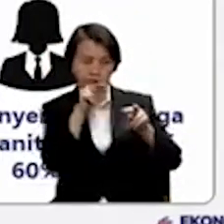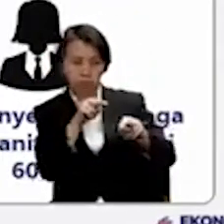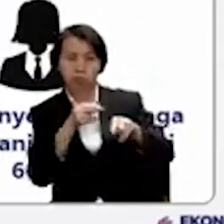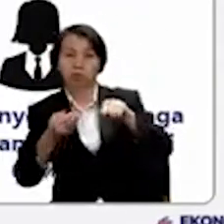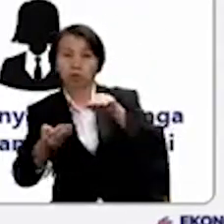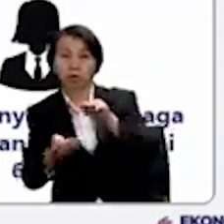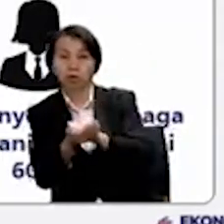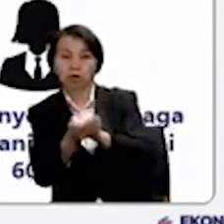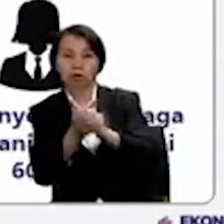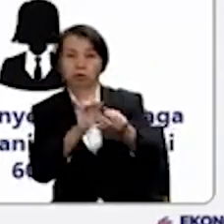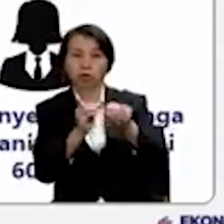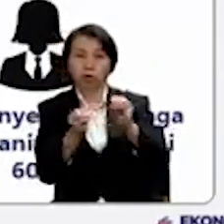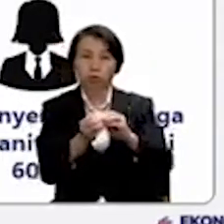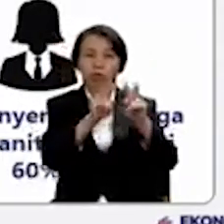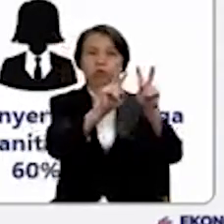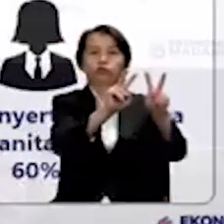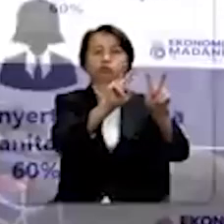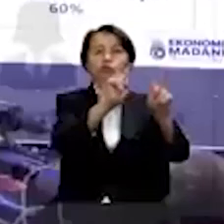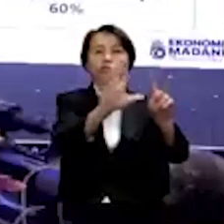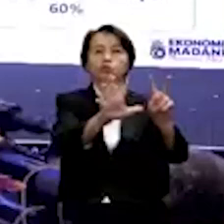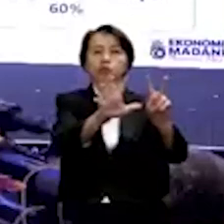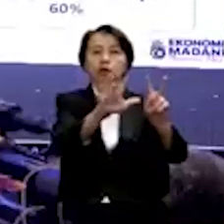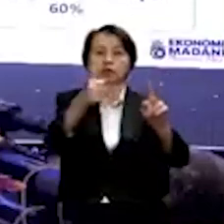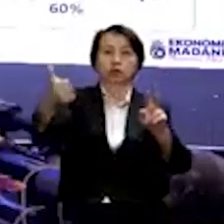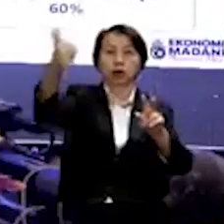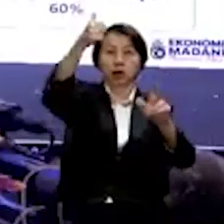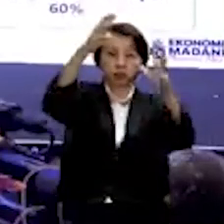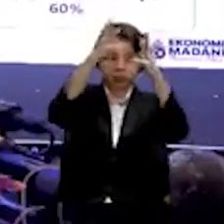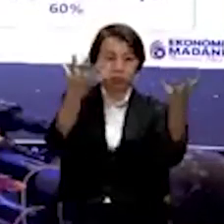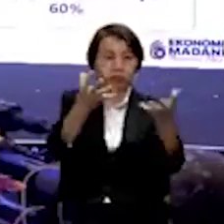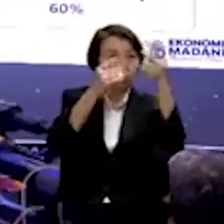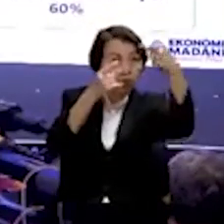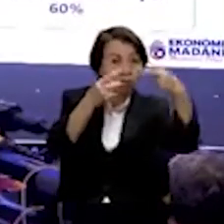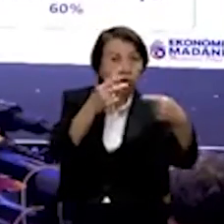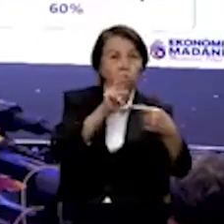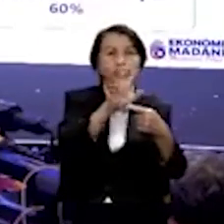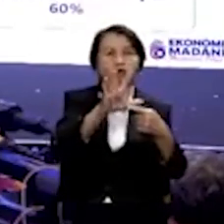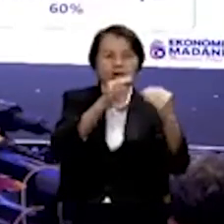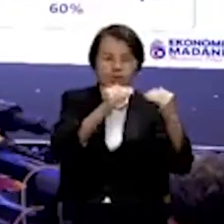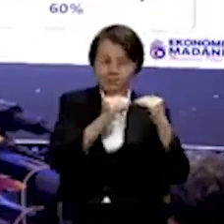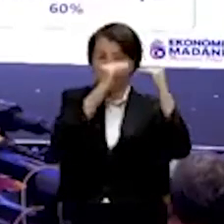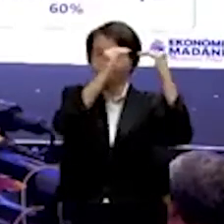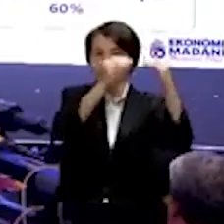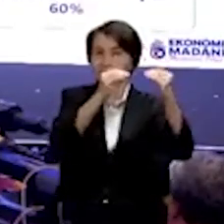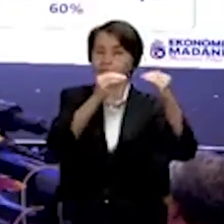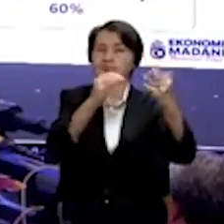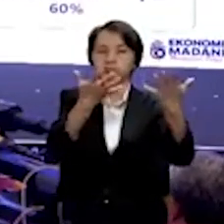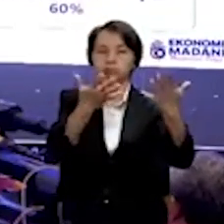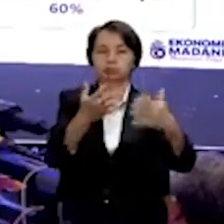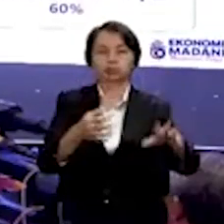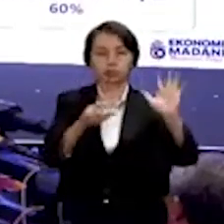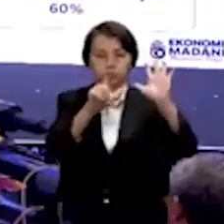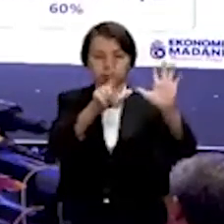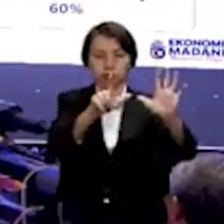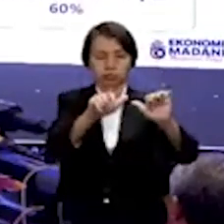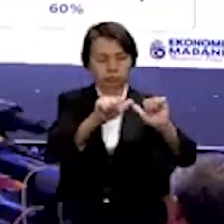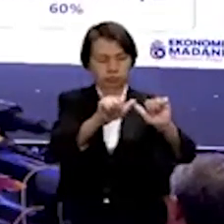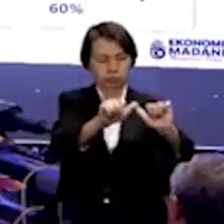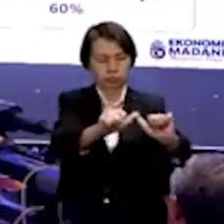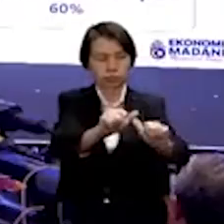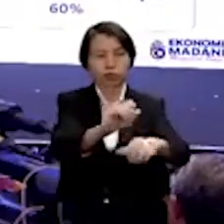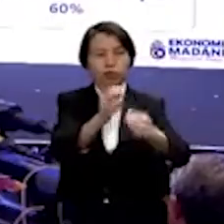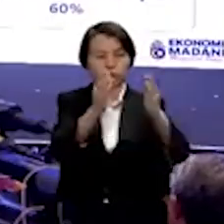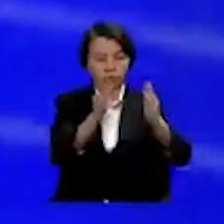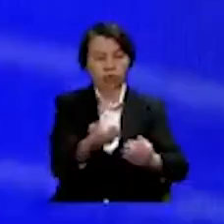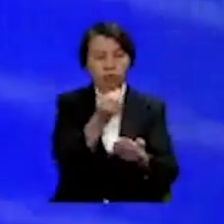di tangga 25 teratas dunia. Ketujuh, kemampanan fiskal